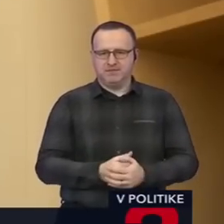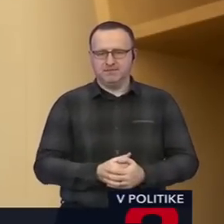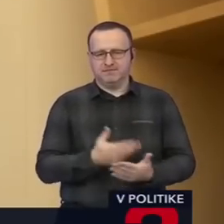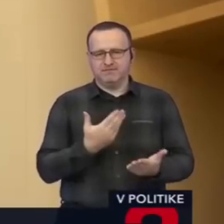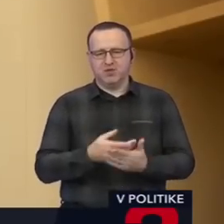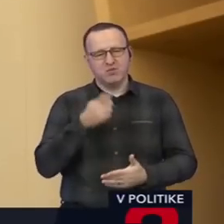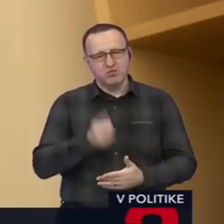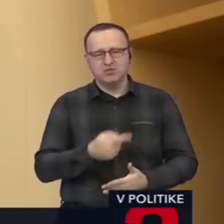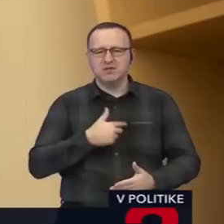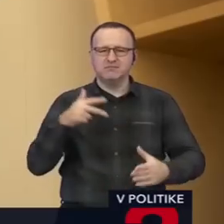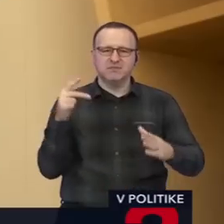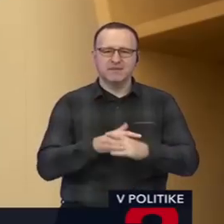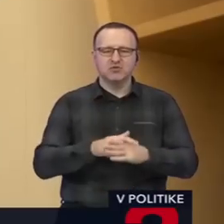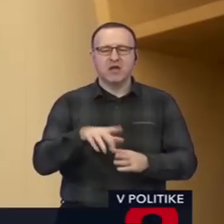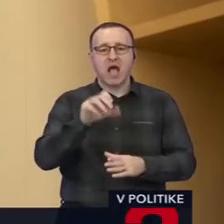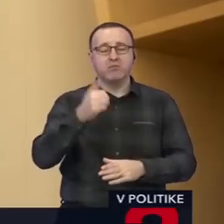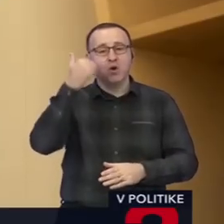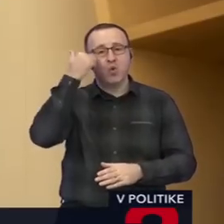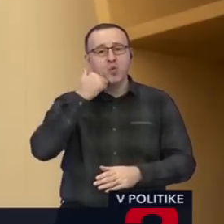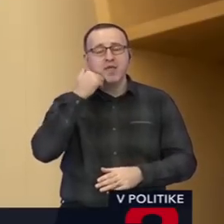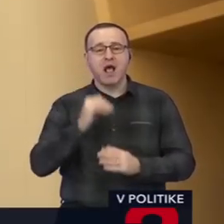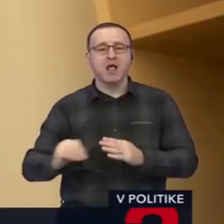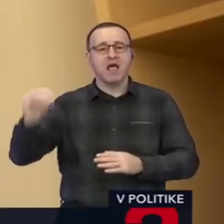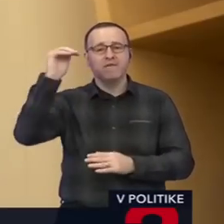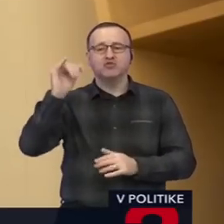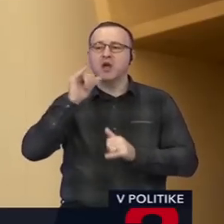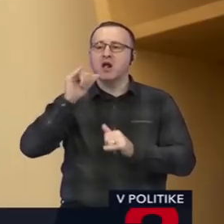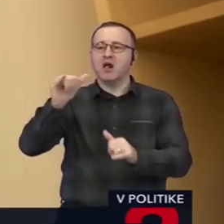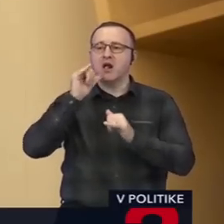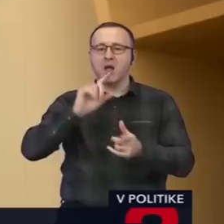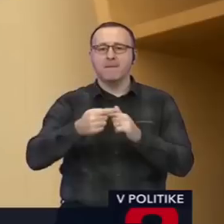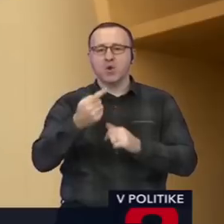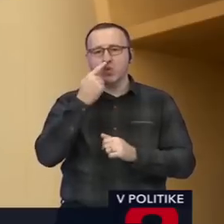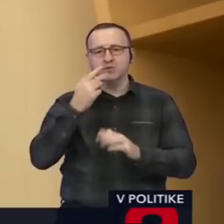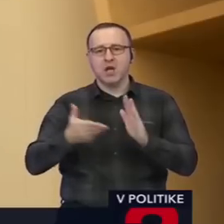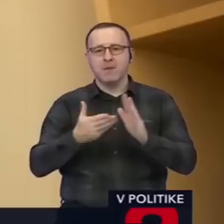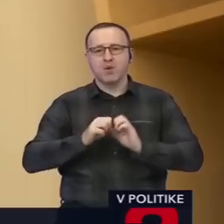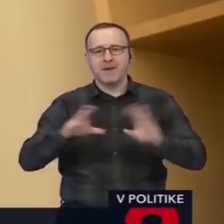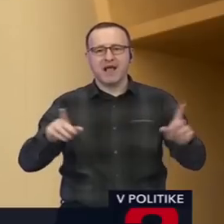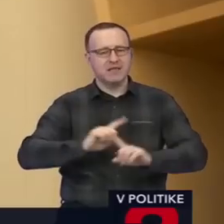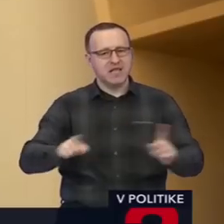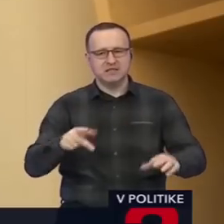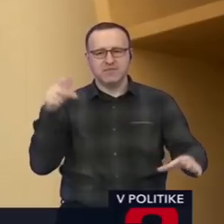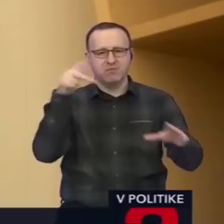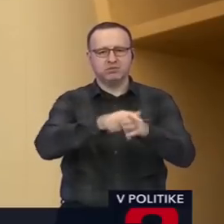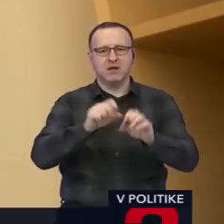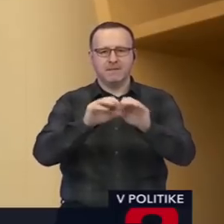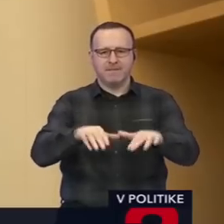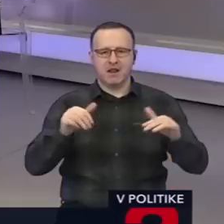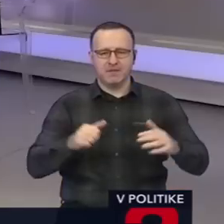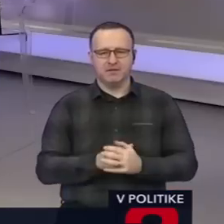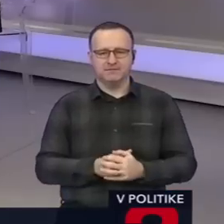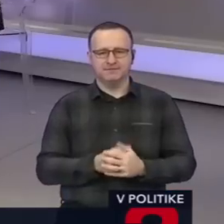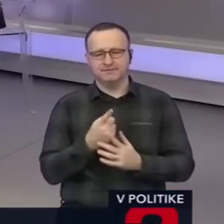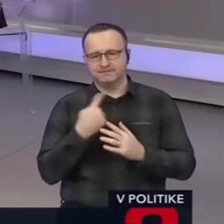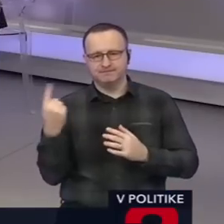Zariaďme, aby sa ľudia, ktorí sú najväčšou hlasnou trubou ruskej propagandy, nedostali do parlamentu. Bodka. Páni, ďakujem veľmi pekne.